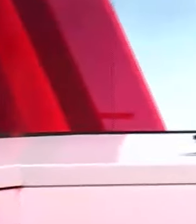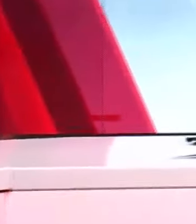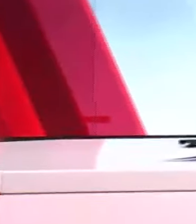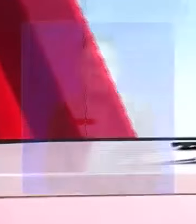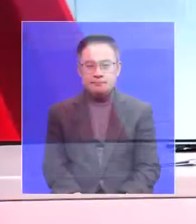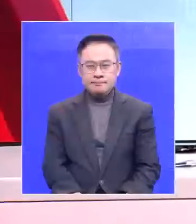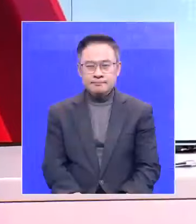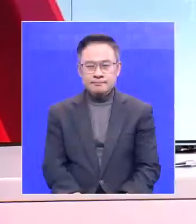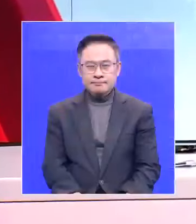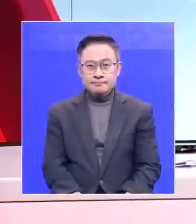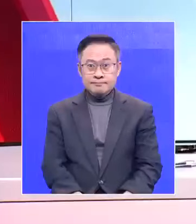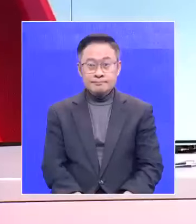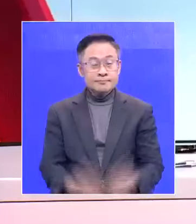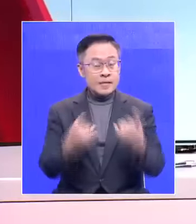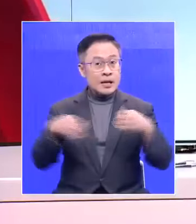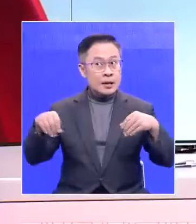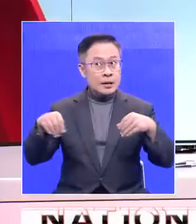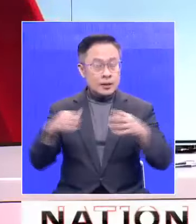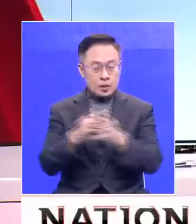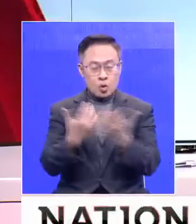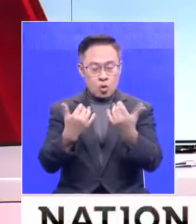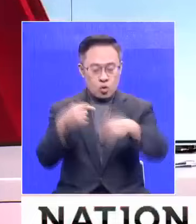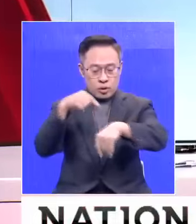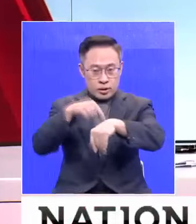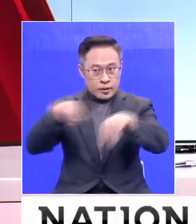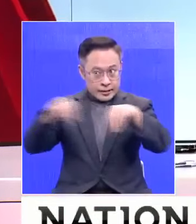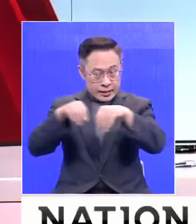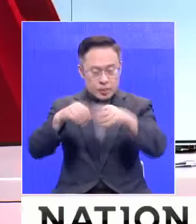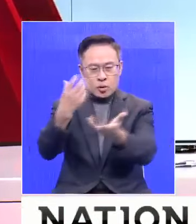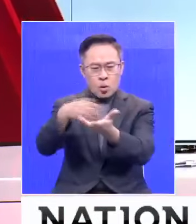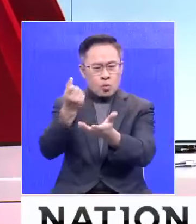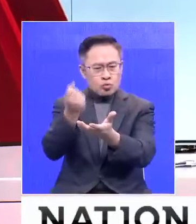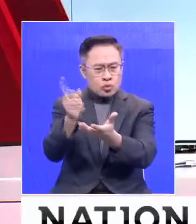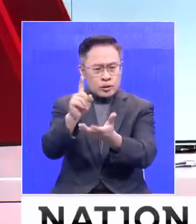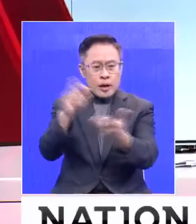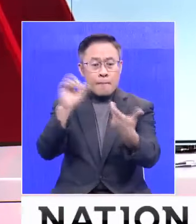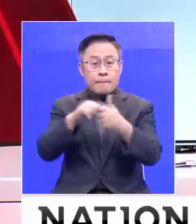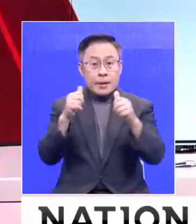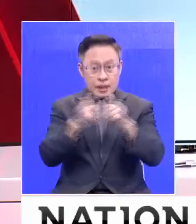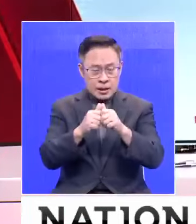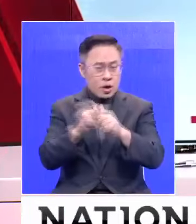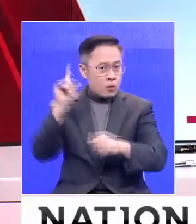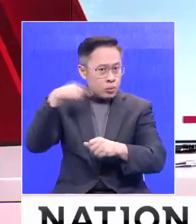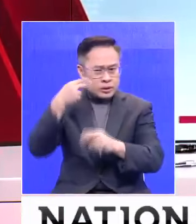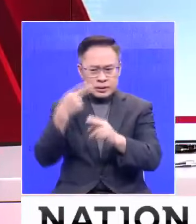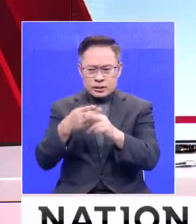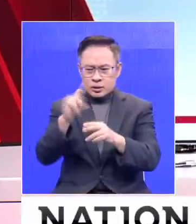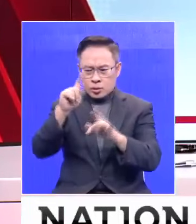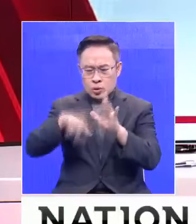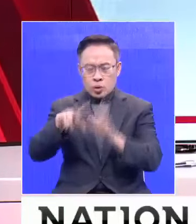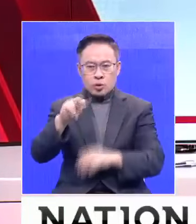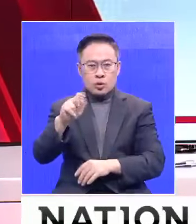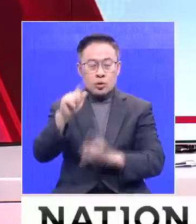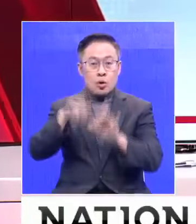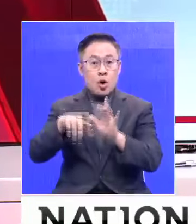อีกสักครู่หนึ่งนะคะเราก็จะมีรายงานบรรยากาศสดๆปมของคุณต้นอ้อเป็นหนึ่งวันนี้เนี่ยบรรด